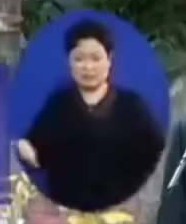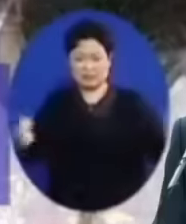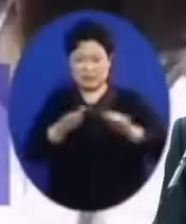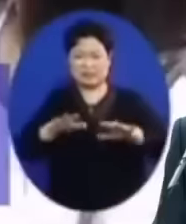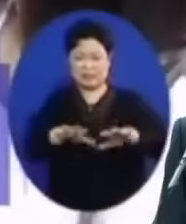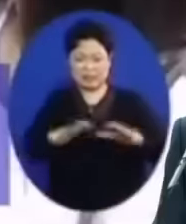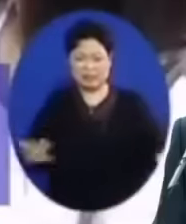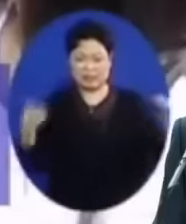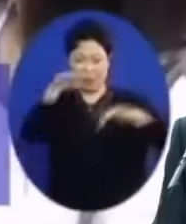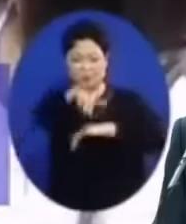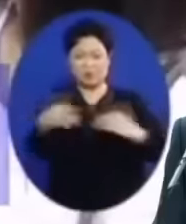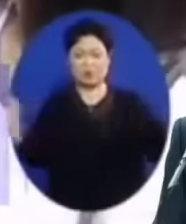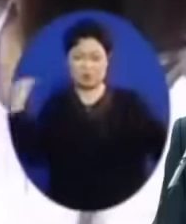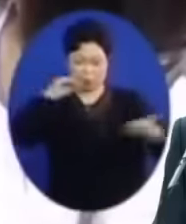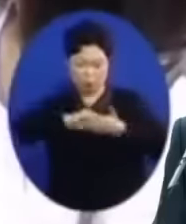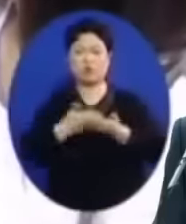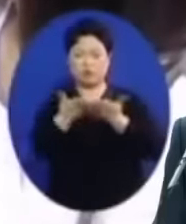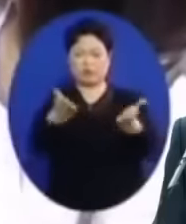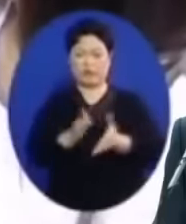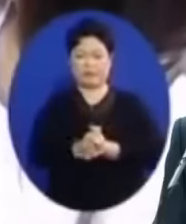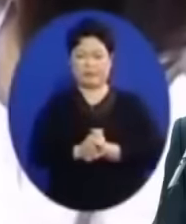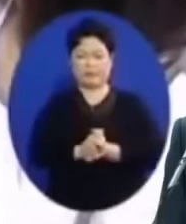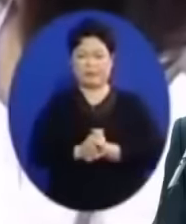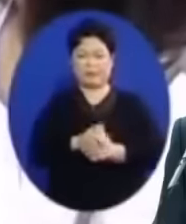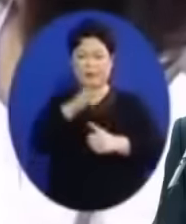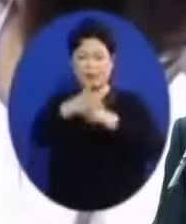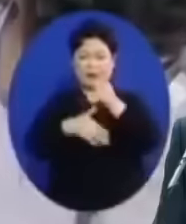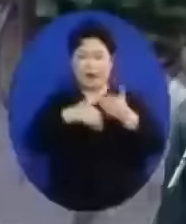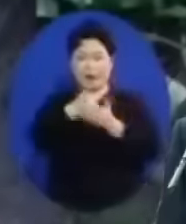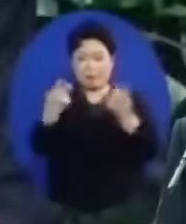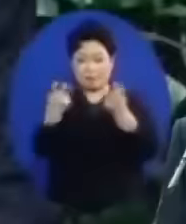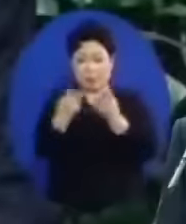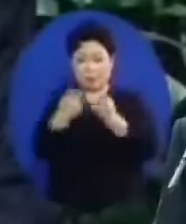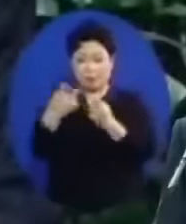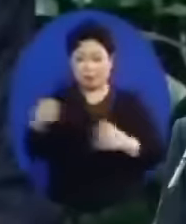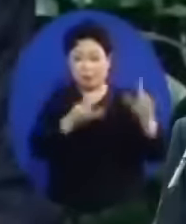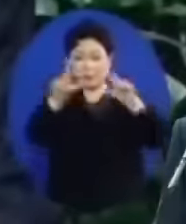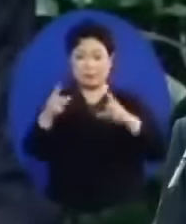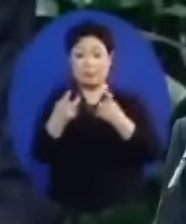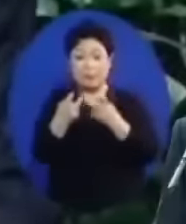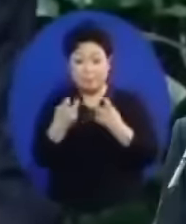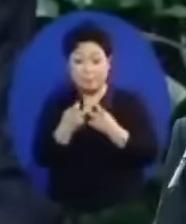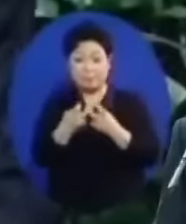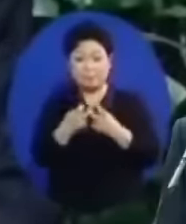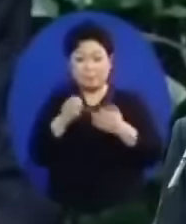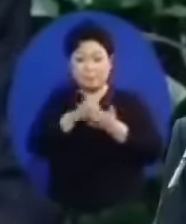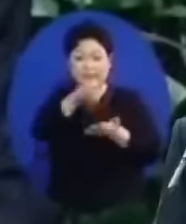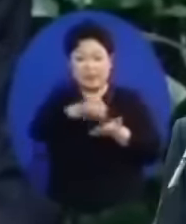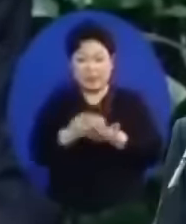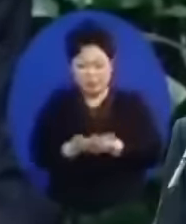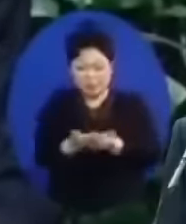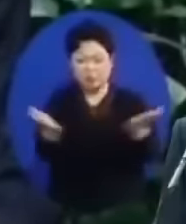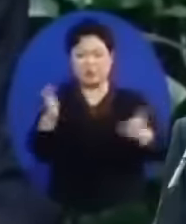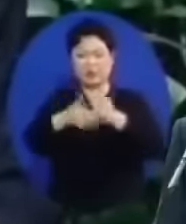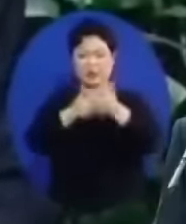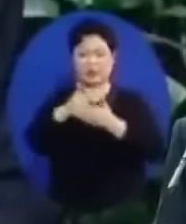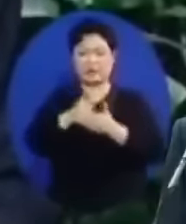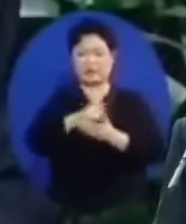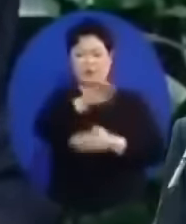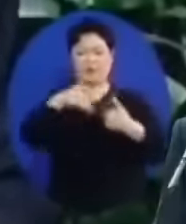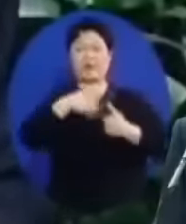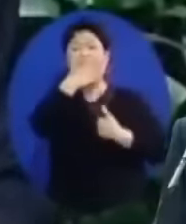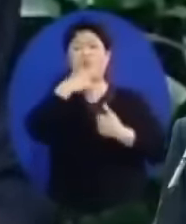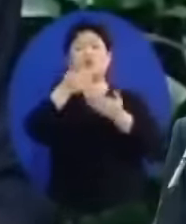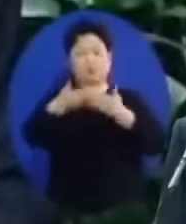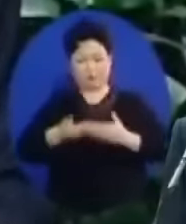하여 너희에게 안겨주리라. 결국 우리가 하나님 방법으로 사는 방법은 나누어줌으로 하나님이 우리에게 복을